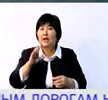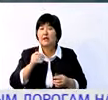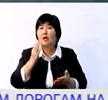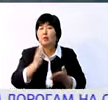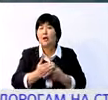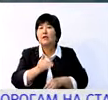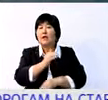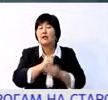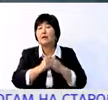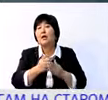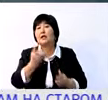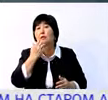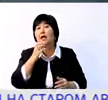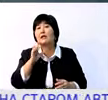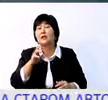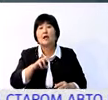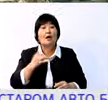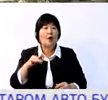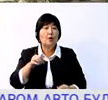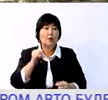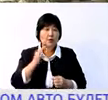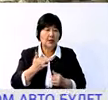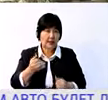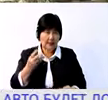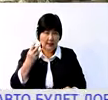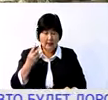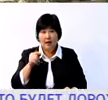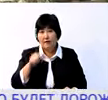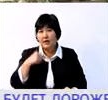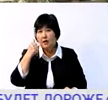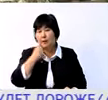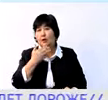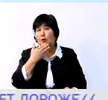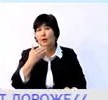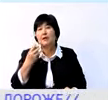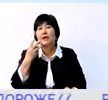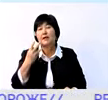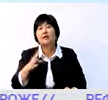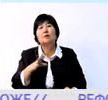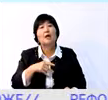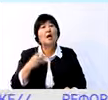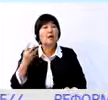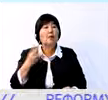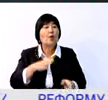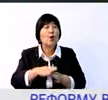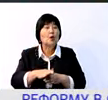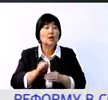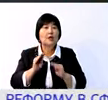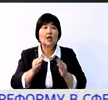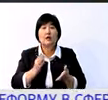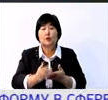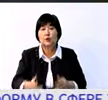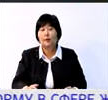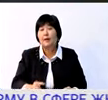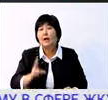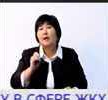поддерживают давление в теплосетях. В областном центре их 3. В этом году последняя, 3-я, прошла полную реконструкцию. Насосная